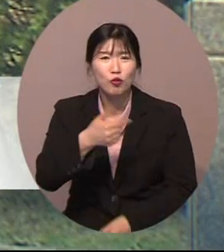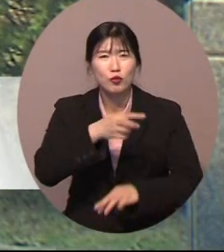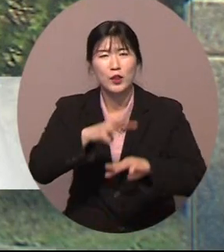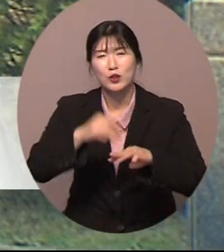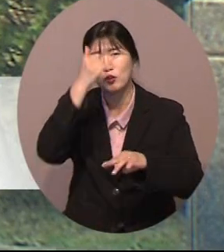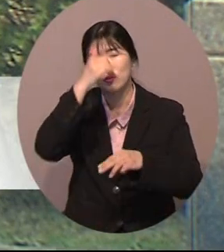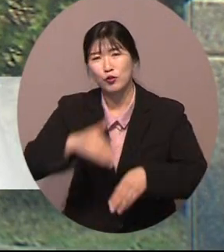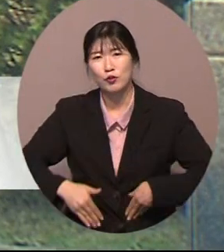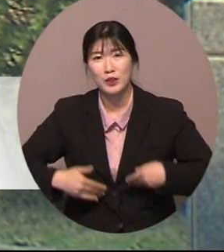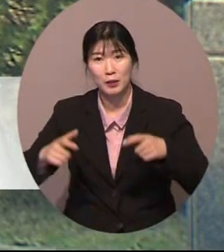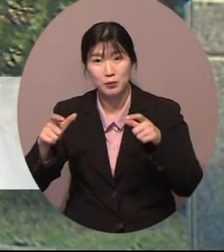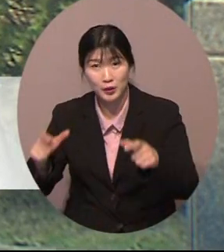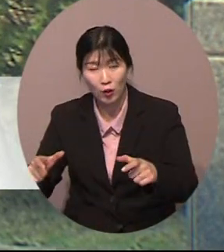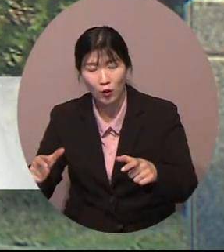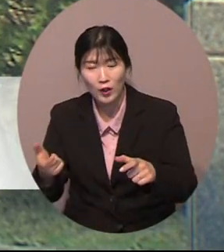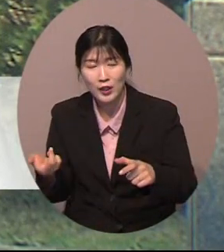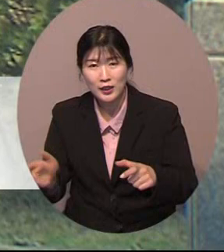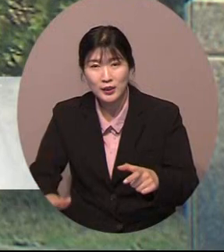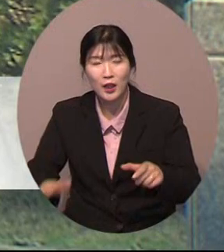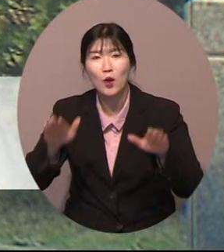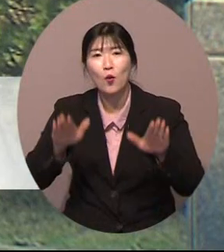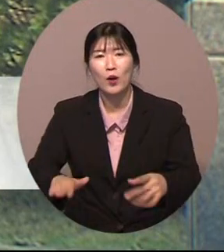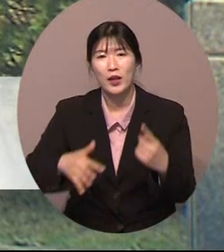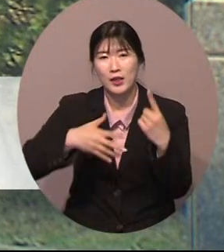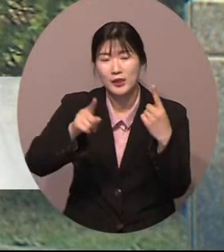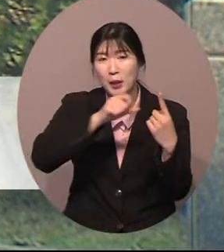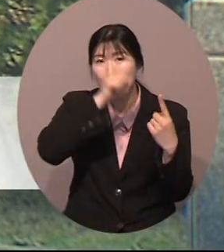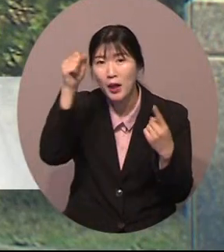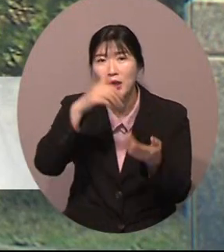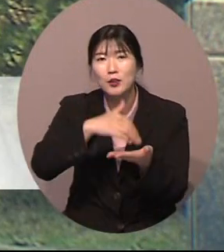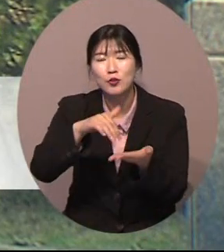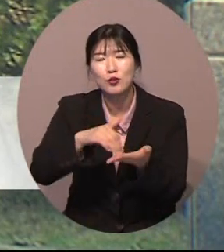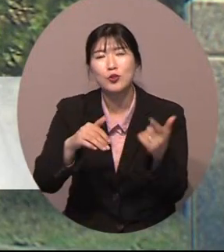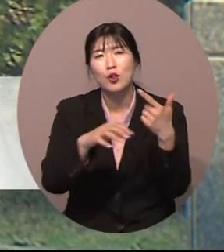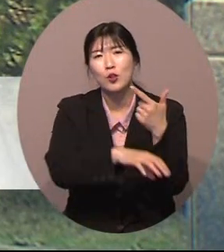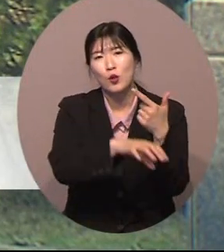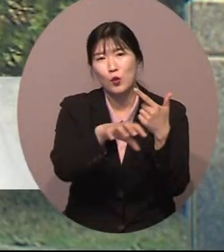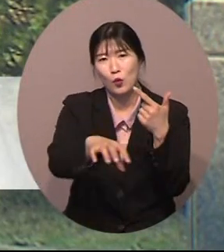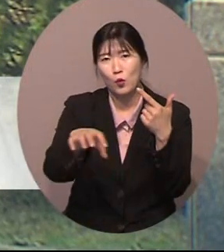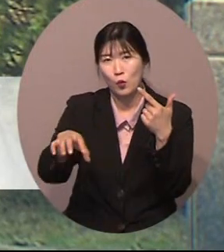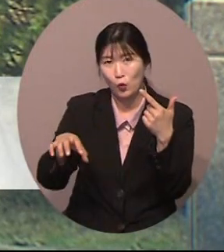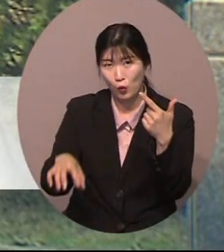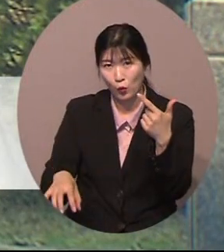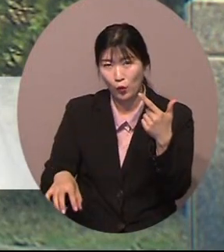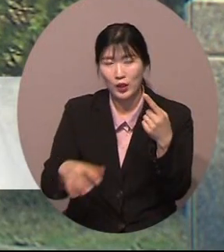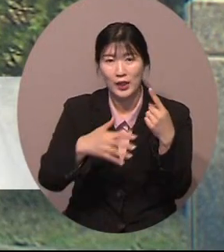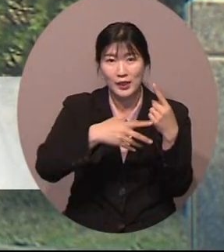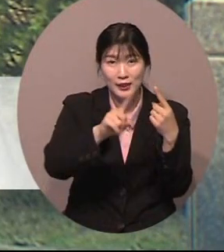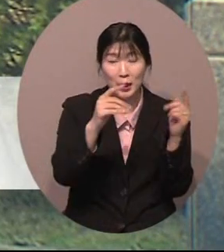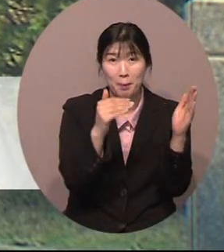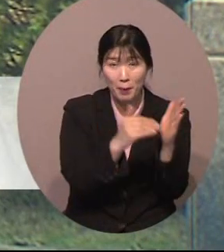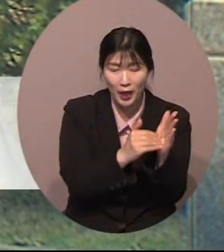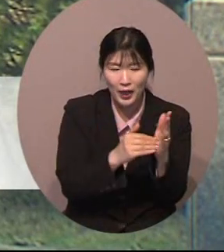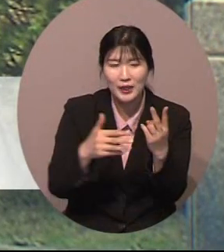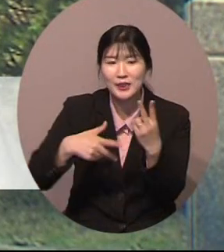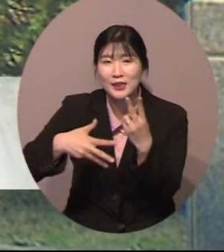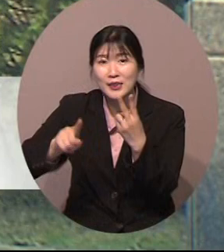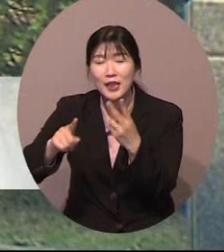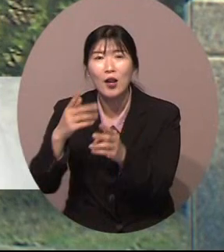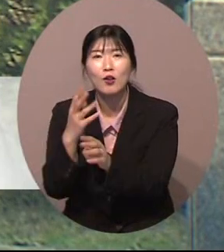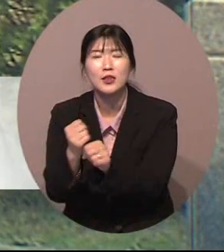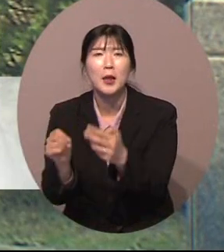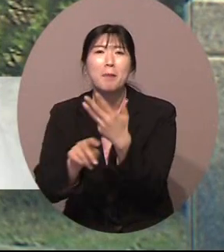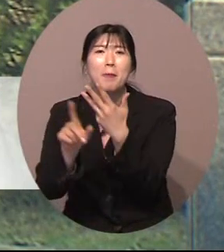충남에서 올해 여섯 곳이 예비 대학으로 지정됐습니다 첫 관문을 통과한 대학들은 오는 8월 본